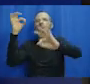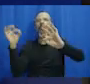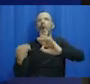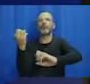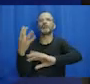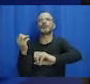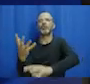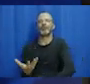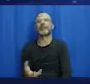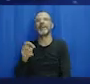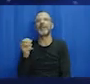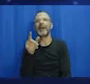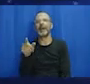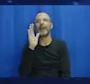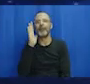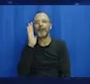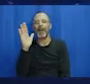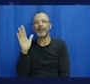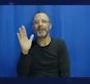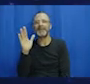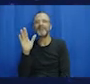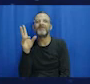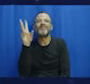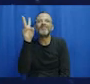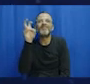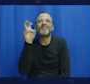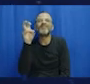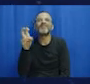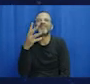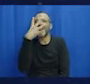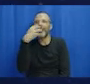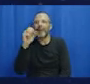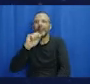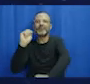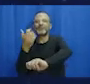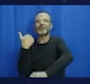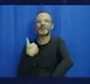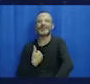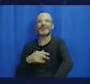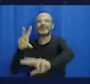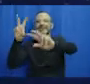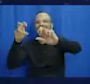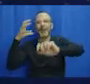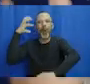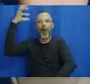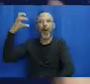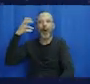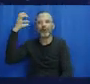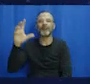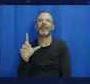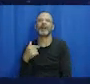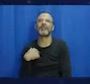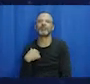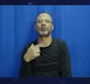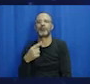يا رجل يا رجل اذا انت تؤمن انه يوما ما يعني الثعلب يغير جلده ويصير حمل يعني هذا الشيء بعرفش، ولكن